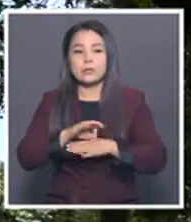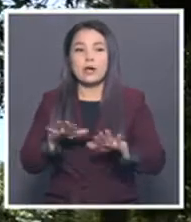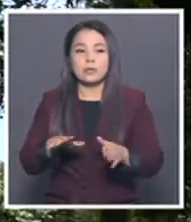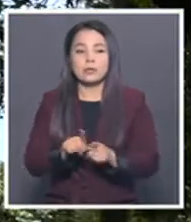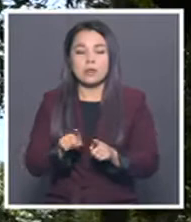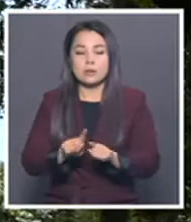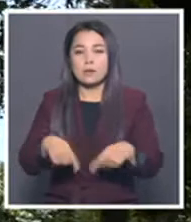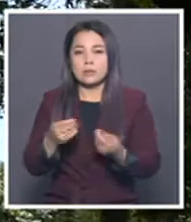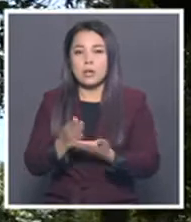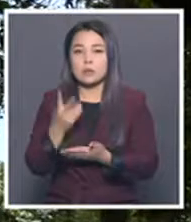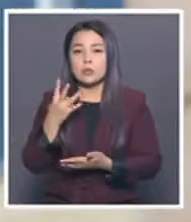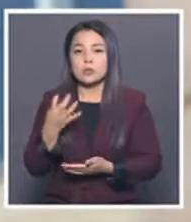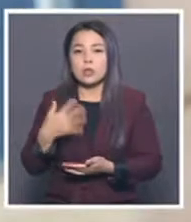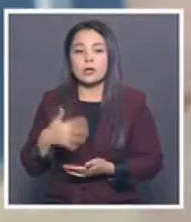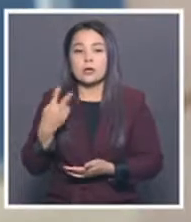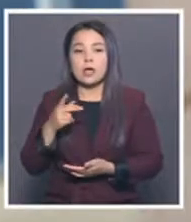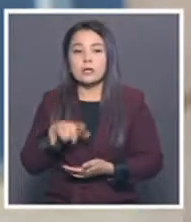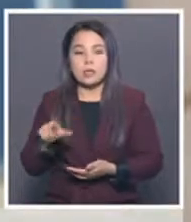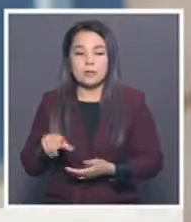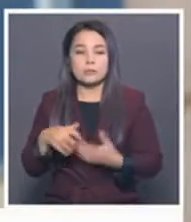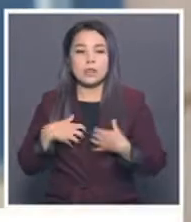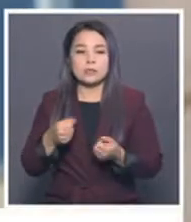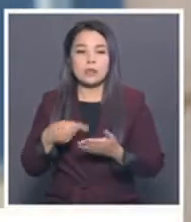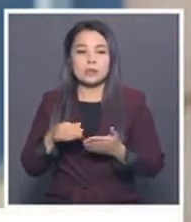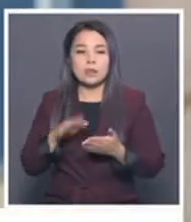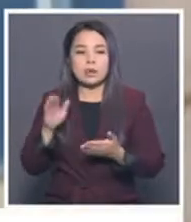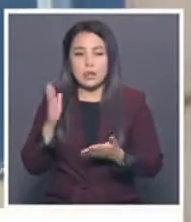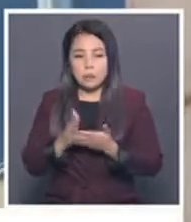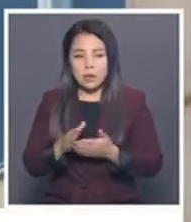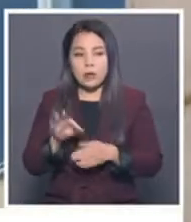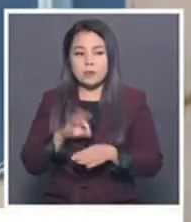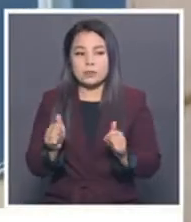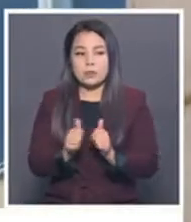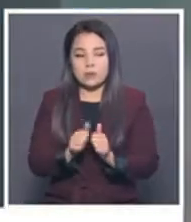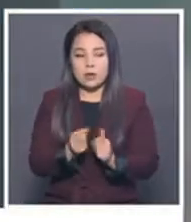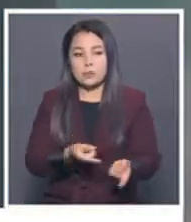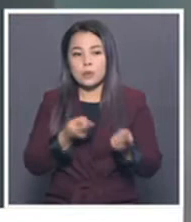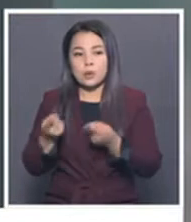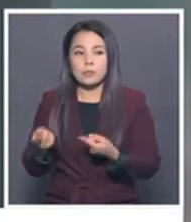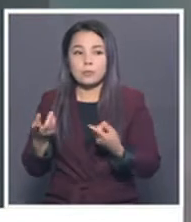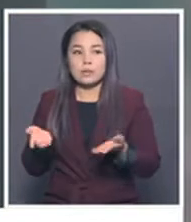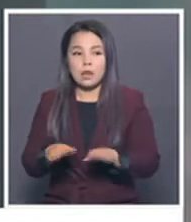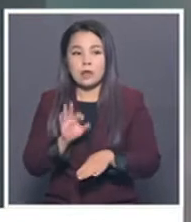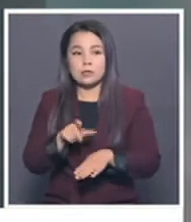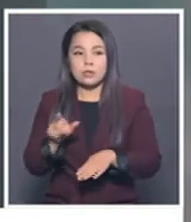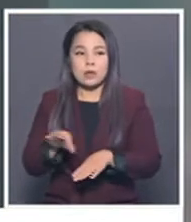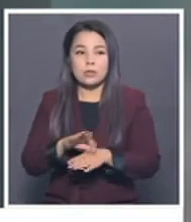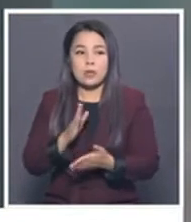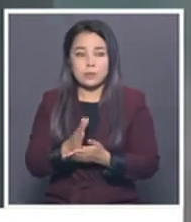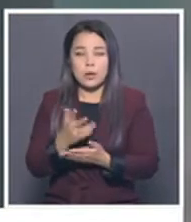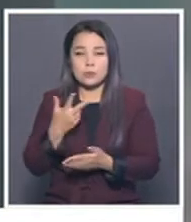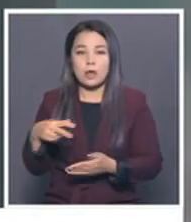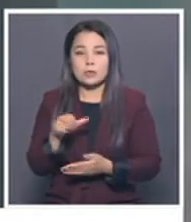бұл жерден 452 пациент емделіп шықты. Қалған науқастар ауруханалар жанындағы орталықтарға көшірілді. Соңғы 3 аптада